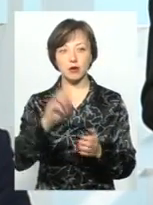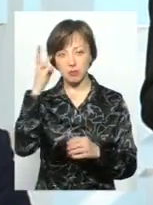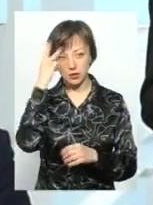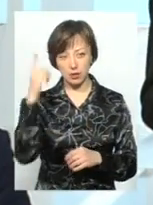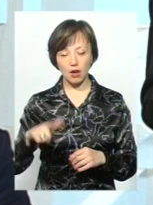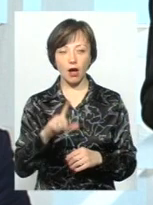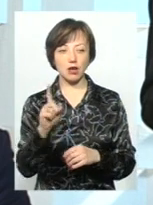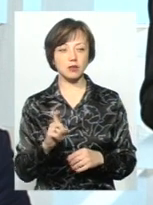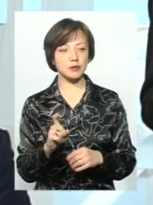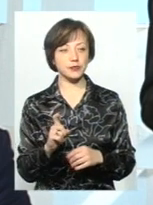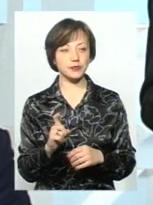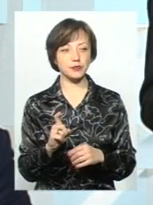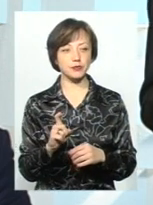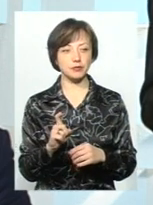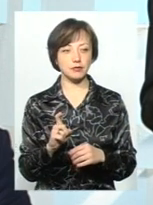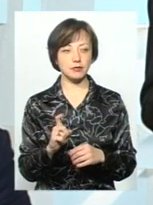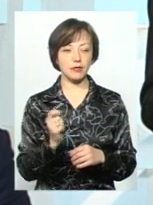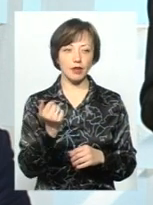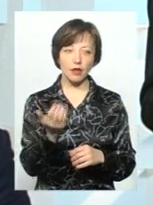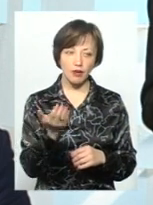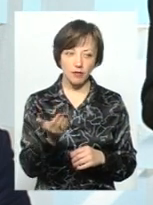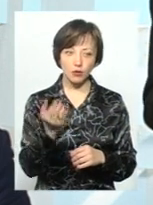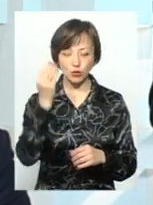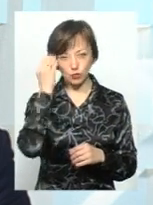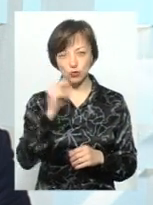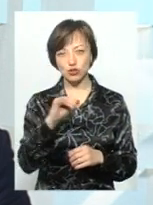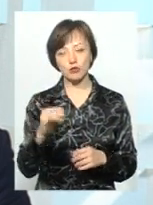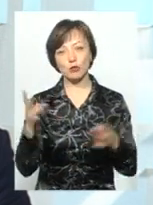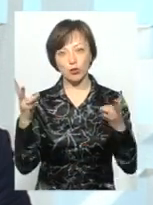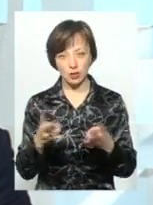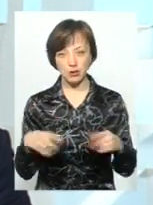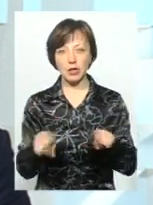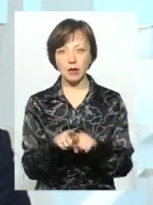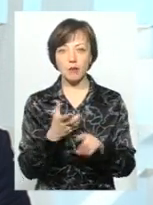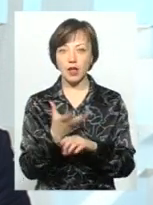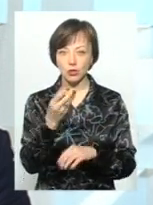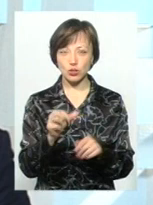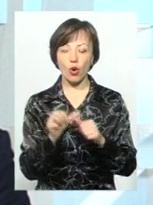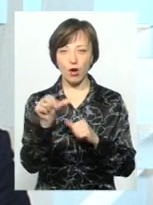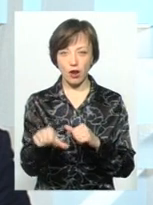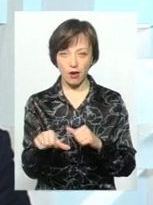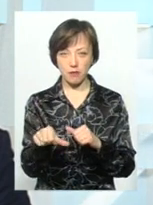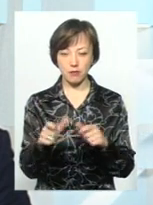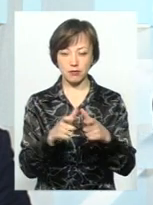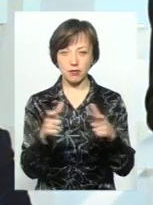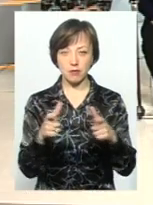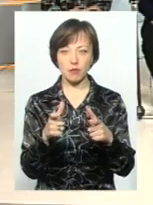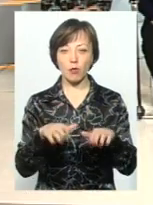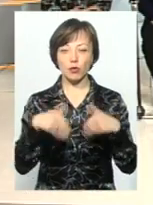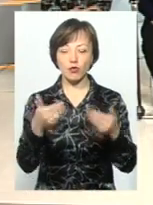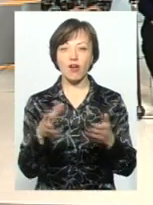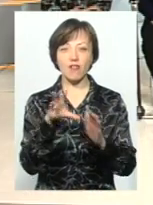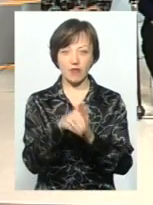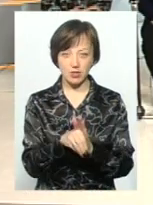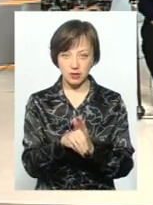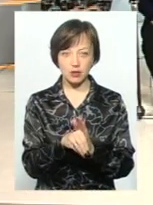Хмельницькгазу, все ж таки, на вашу думку, чи потрібен такий платіж окремий, так? От, який пропонували ввести, і я думаю,